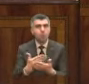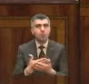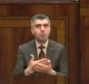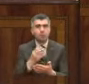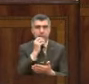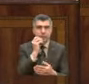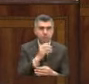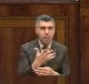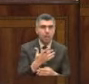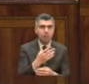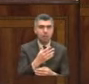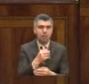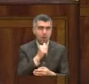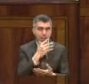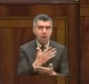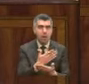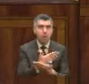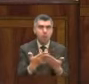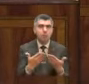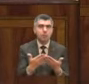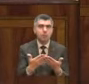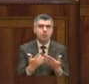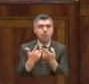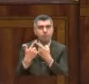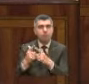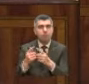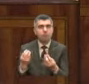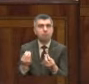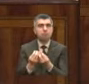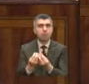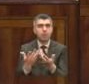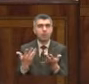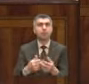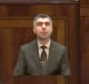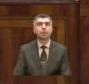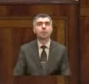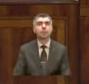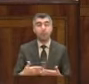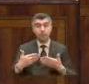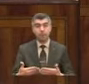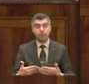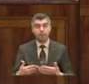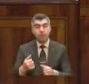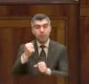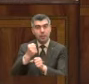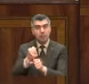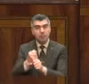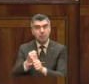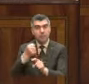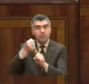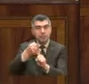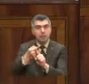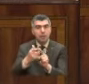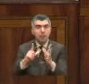النفايات، ما فيهاش التطهير السائل، بل هي مجالات متعدده واحيانا متداخله. فالان اشتغلنا على مدونه ديال البيئه، غتكون